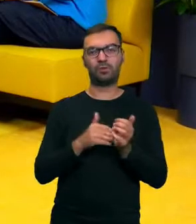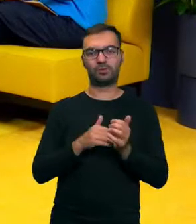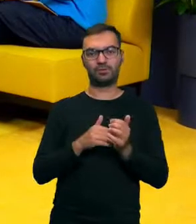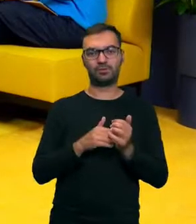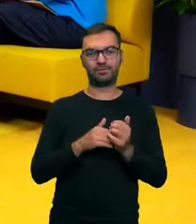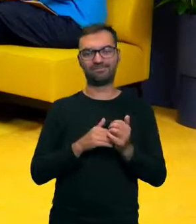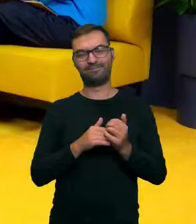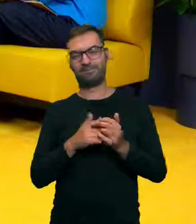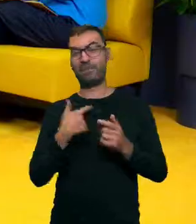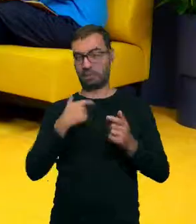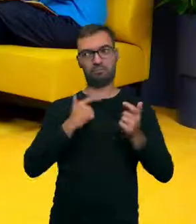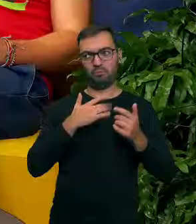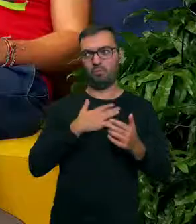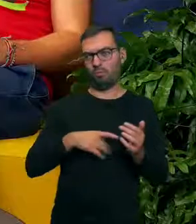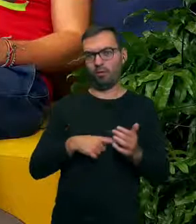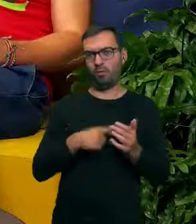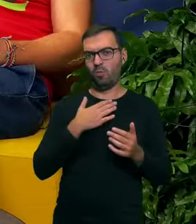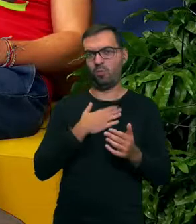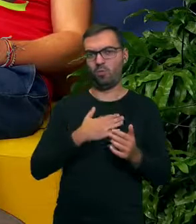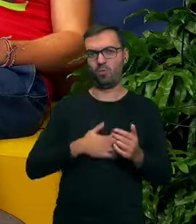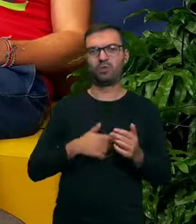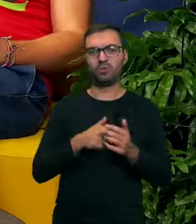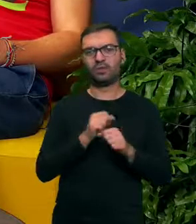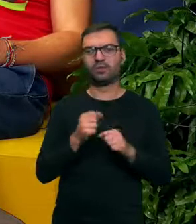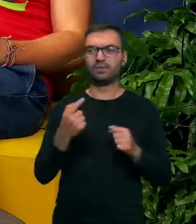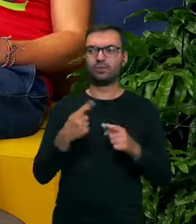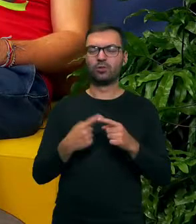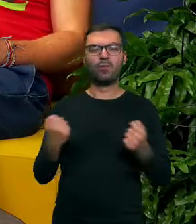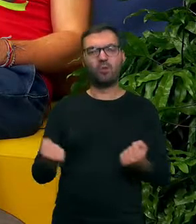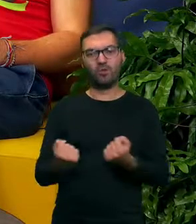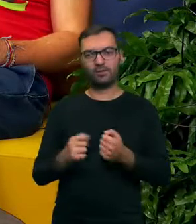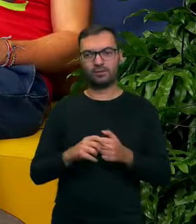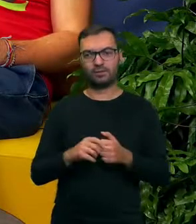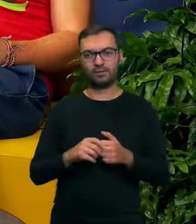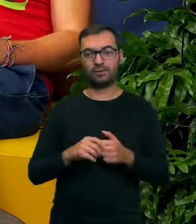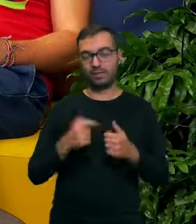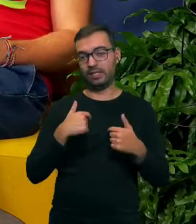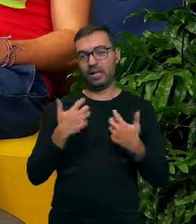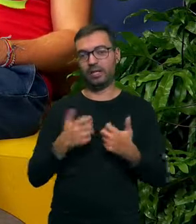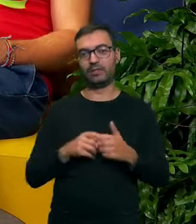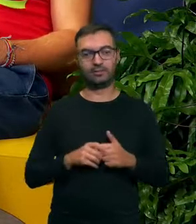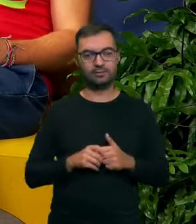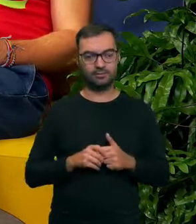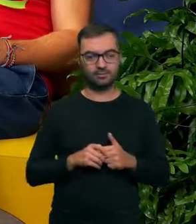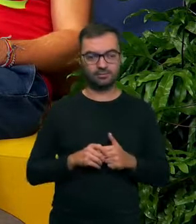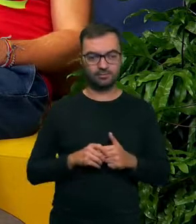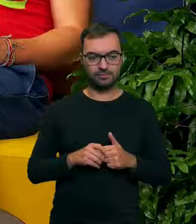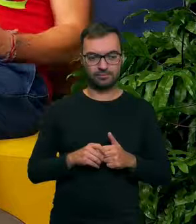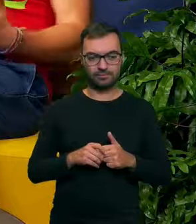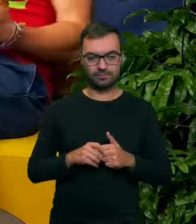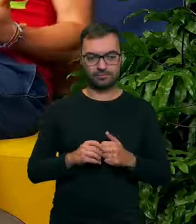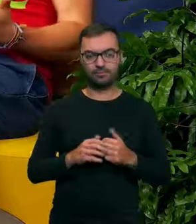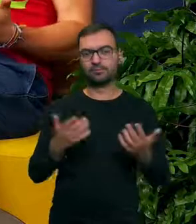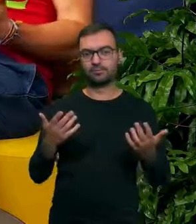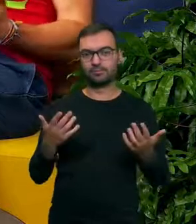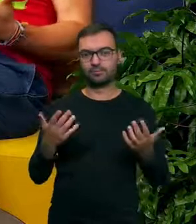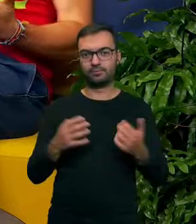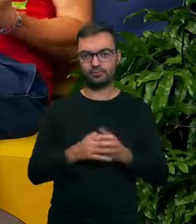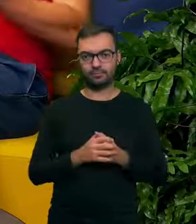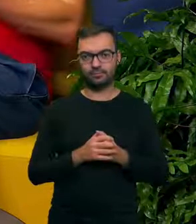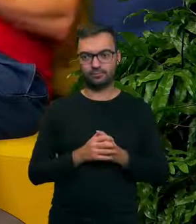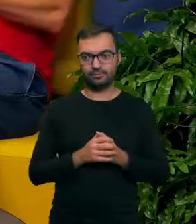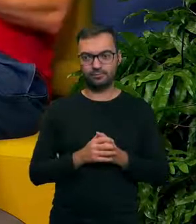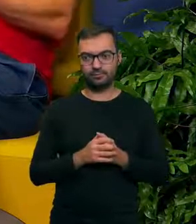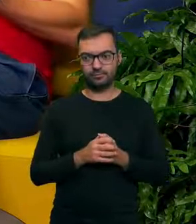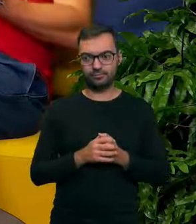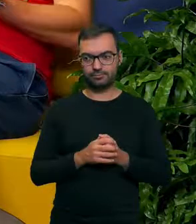zawsze precyzja bardzo cieszy. Jak jest dodatkowa motywacja, to ja chętnie. No to była taka sytuacja, no,